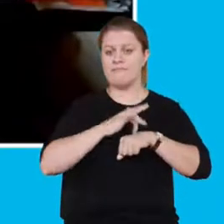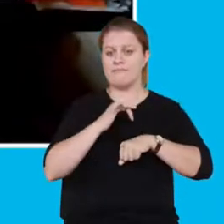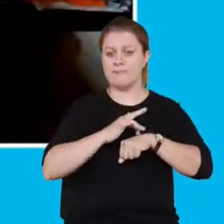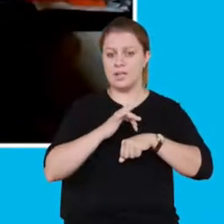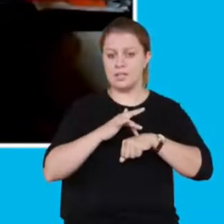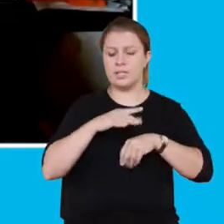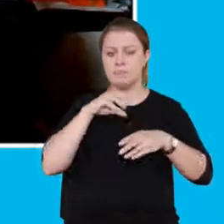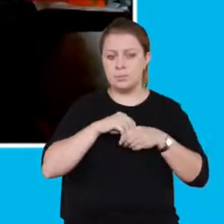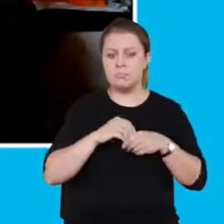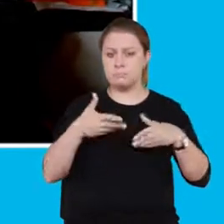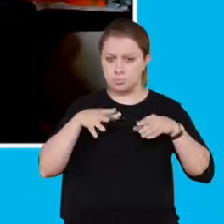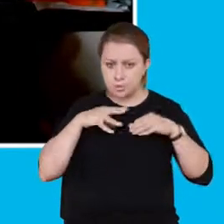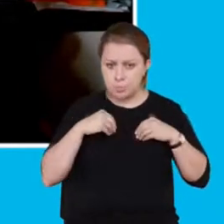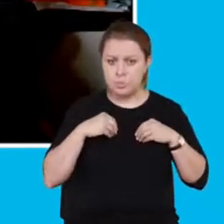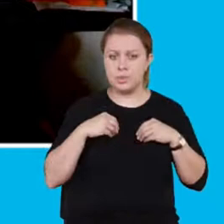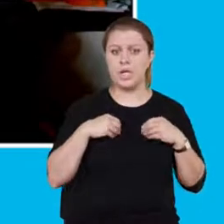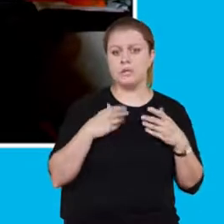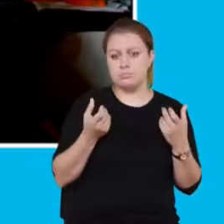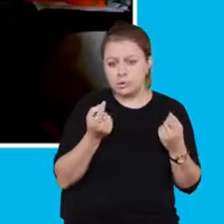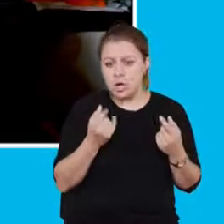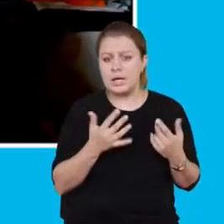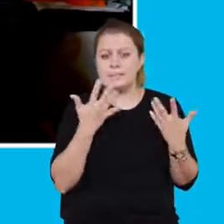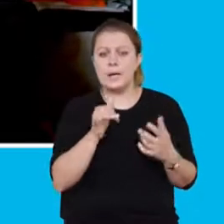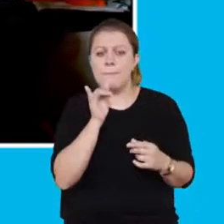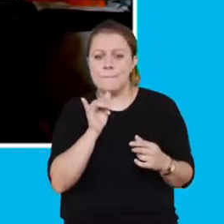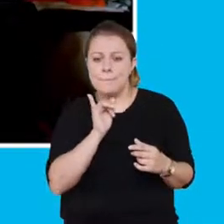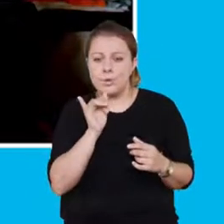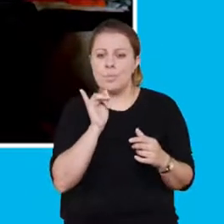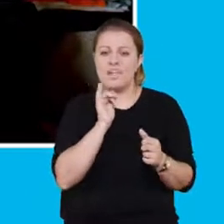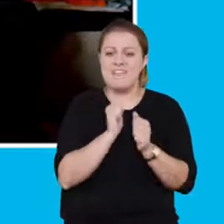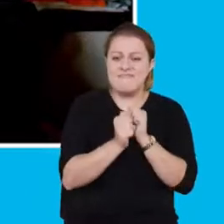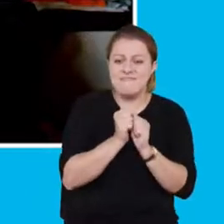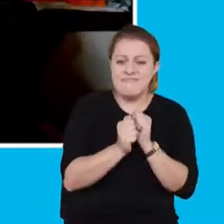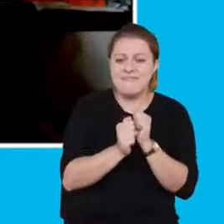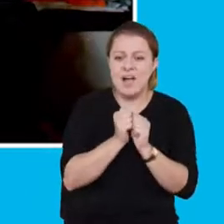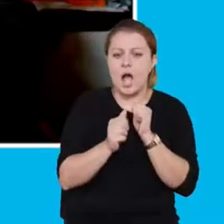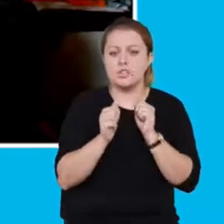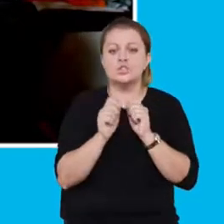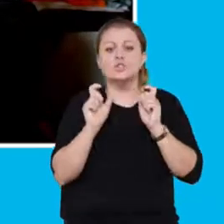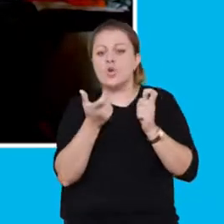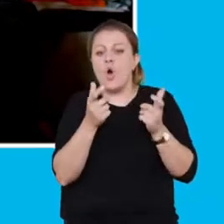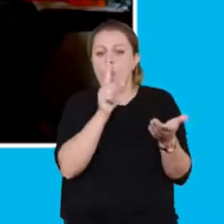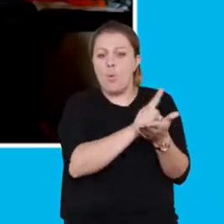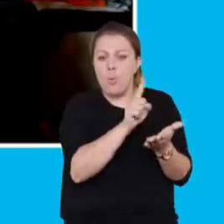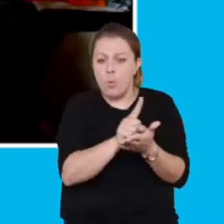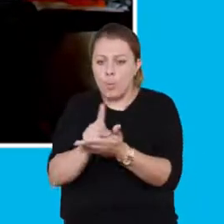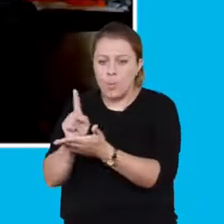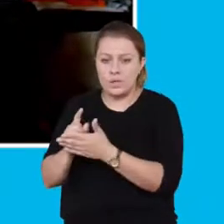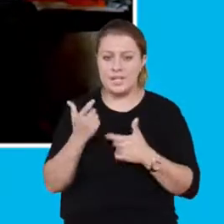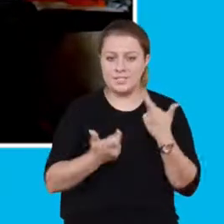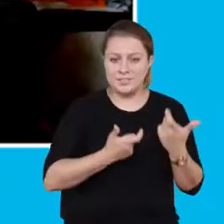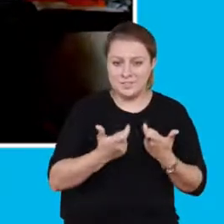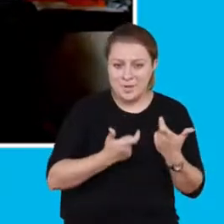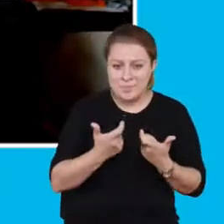istniejącej konfiguracji, gdzie jest mniejszością, walczyć o utrzymanie tych zdobyczy, które osiągnęła,